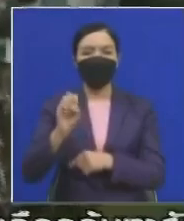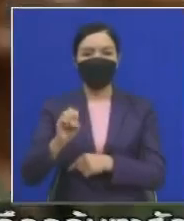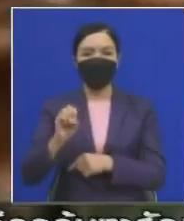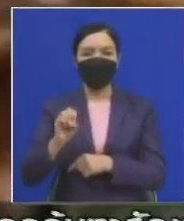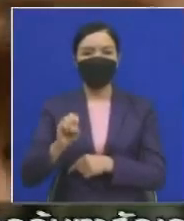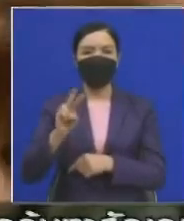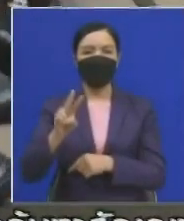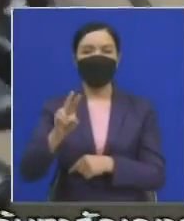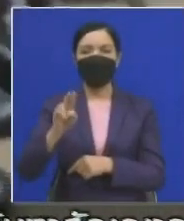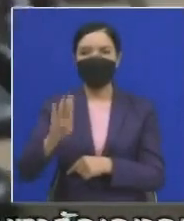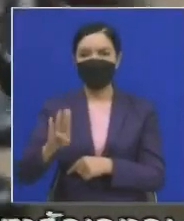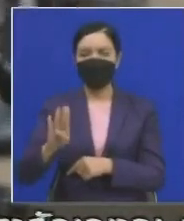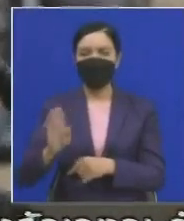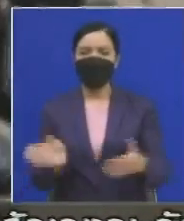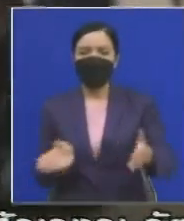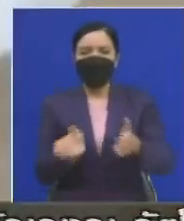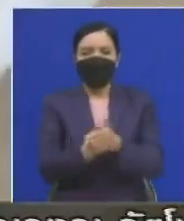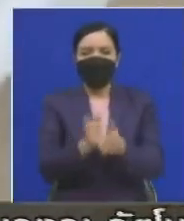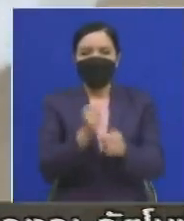มงานกักอุธยามาโดยตลอด